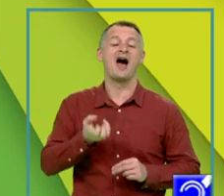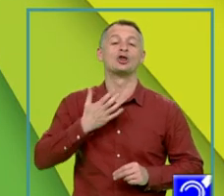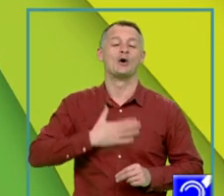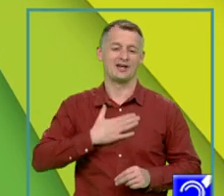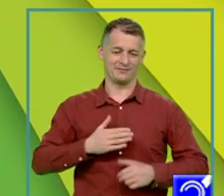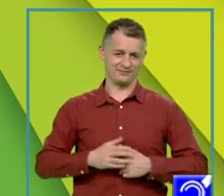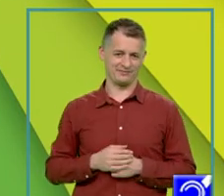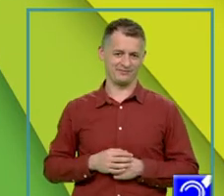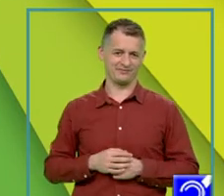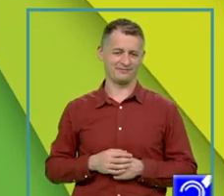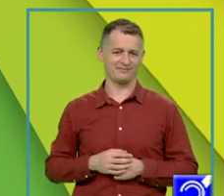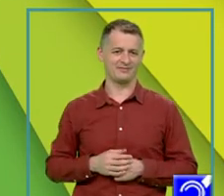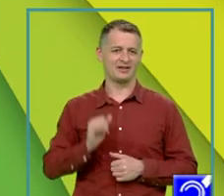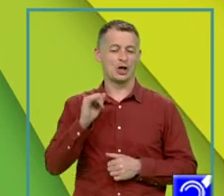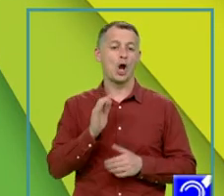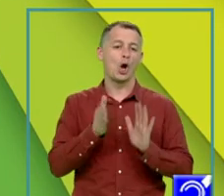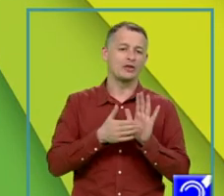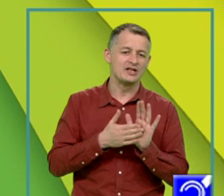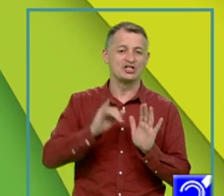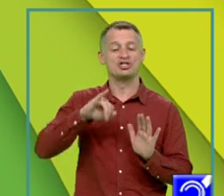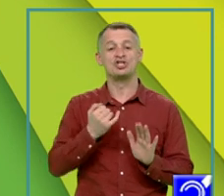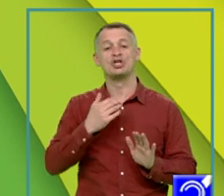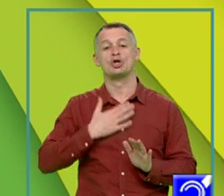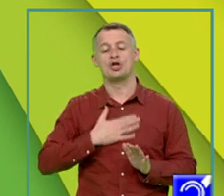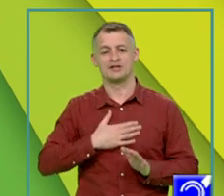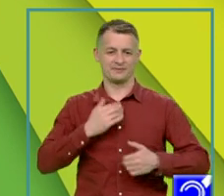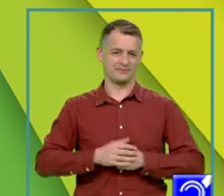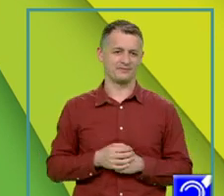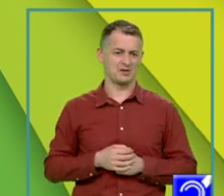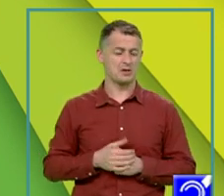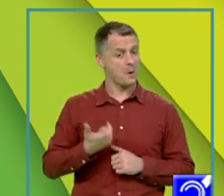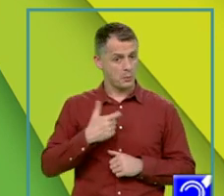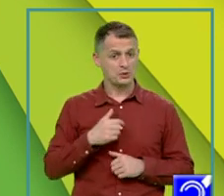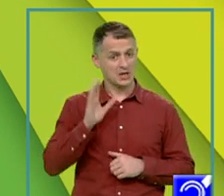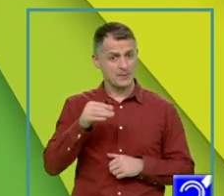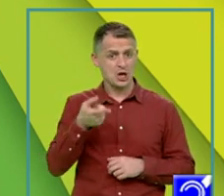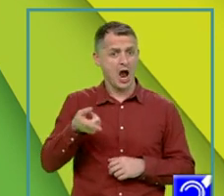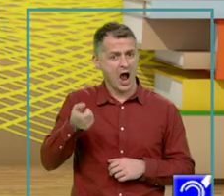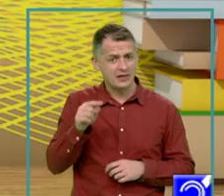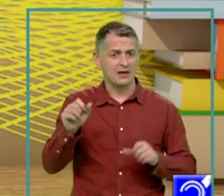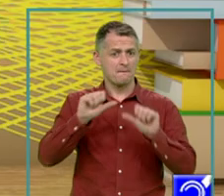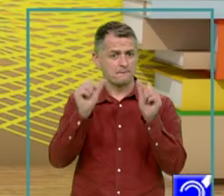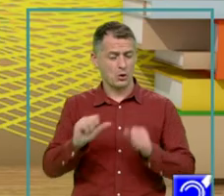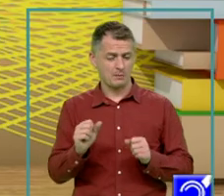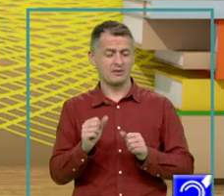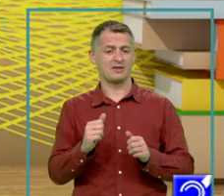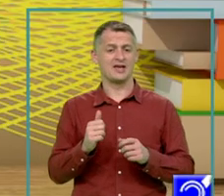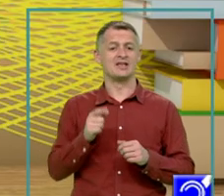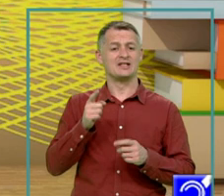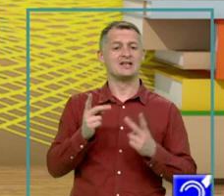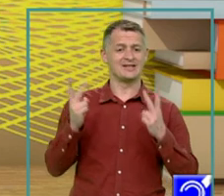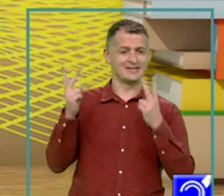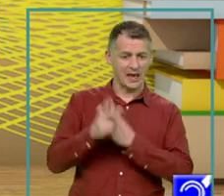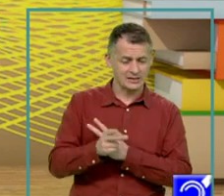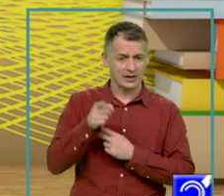Deci condiție și dorință condițional optativ dar poate să aibă și alte nuanțe de sens acestea condițional